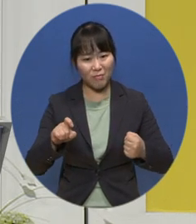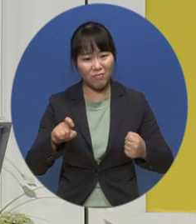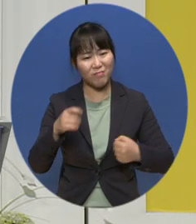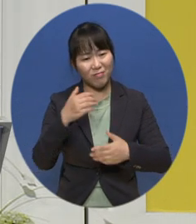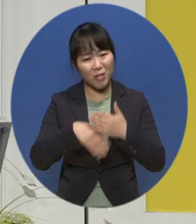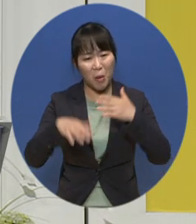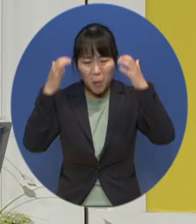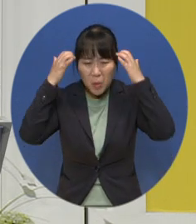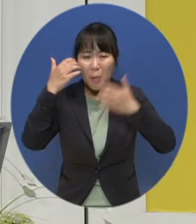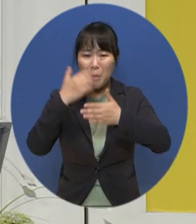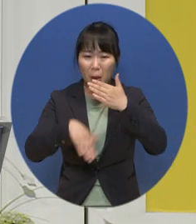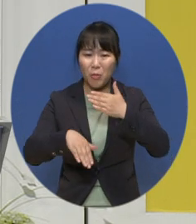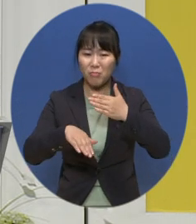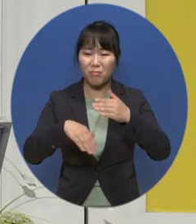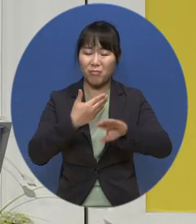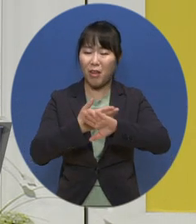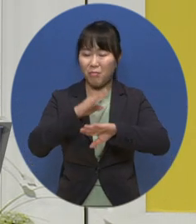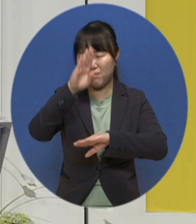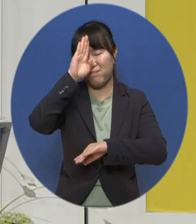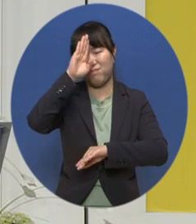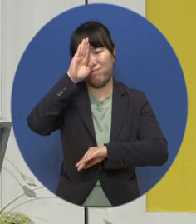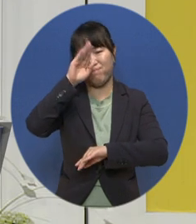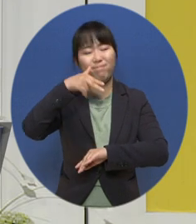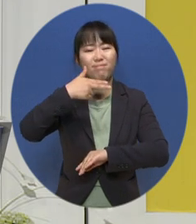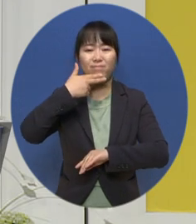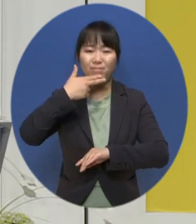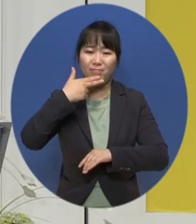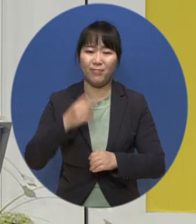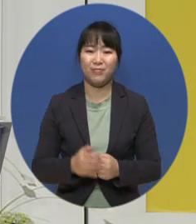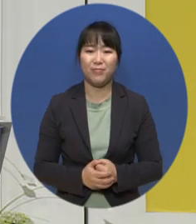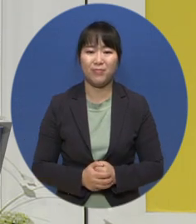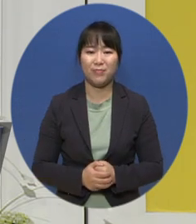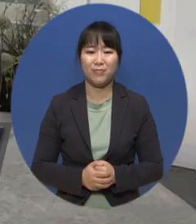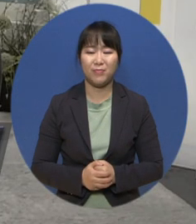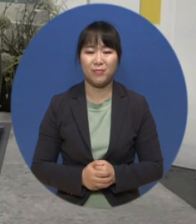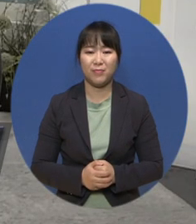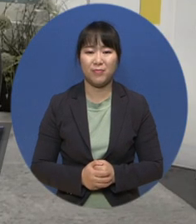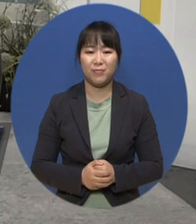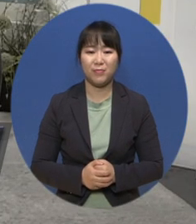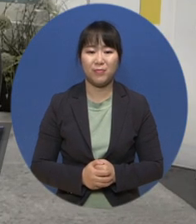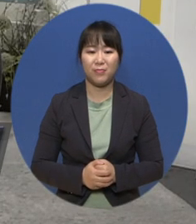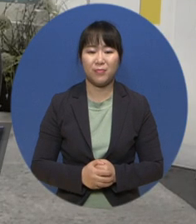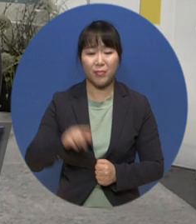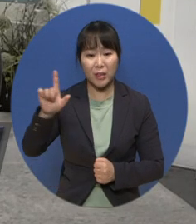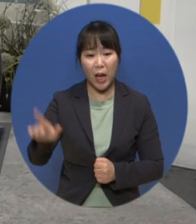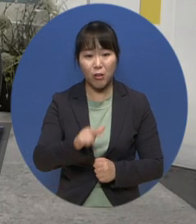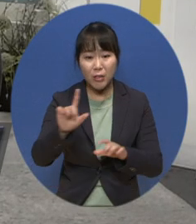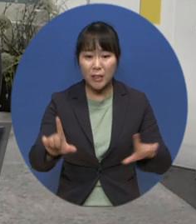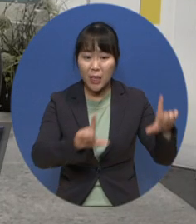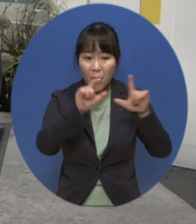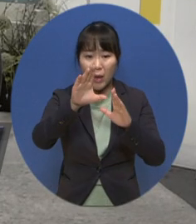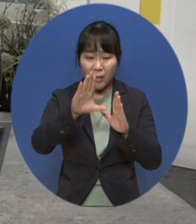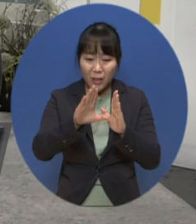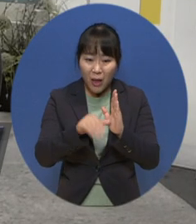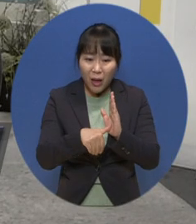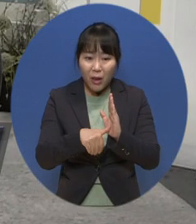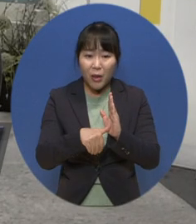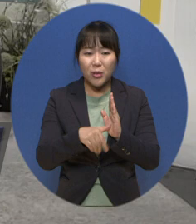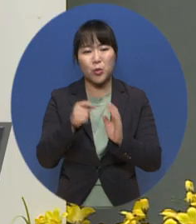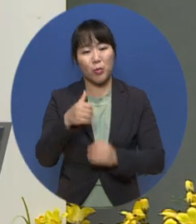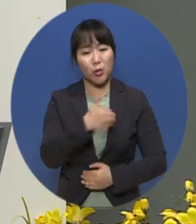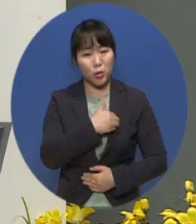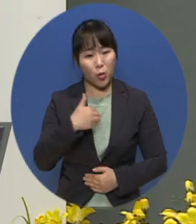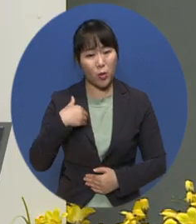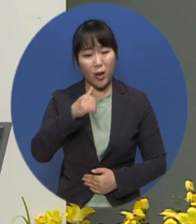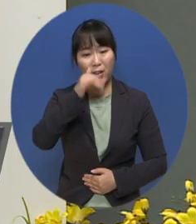뭐 고통을 빼놓고 난 다음에는 제가 비용이 없습니다 하루 생활 하시는 가운데 그래도 조금은